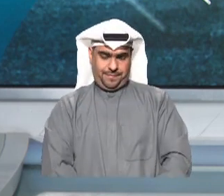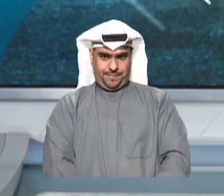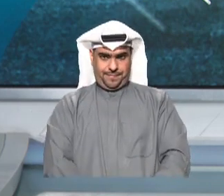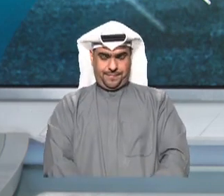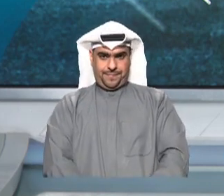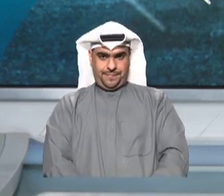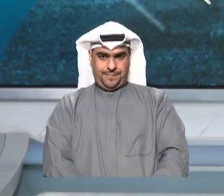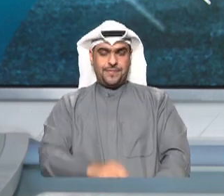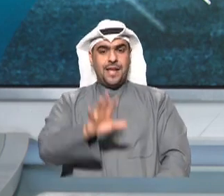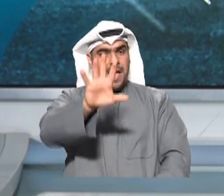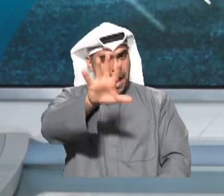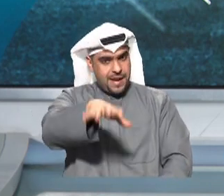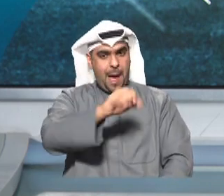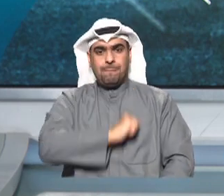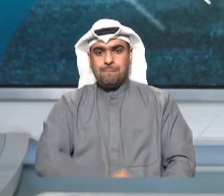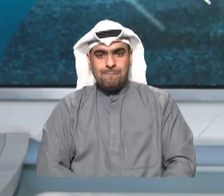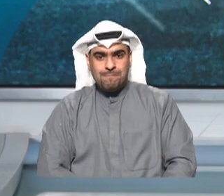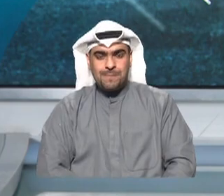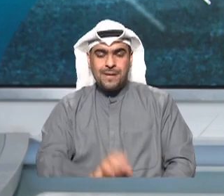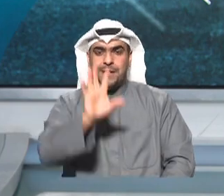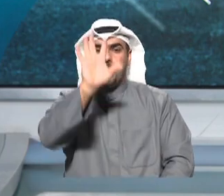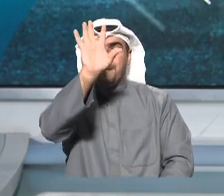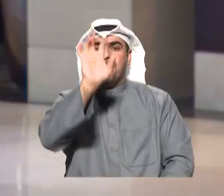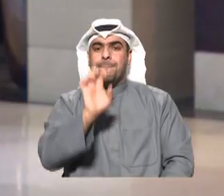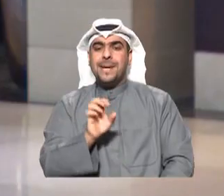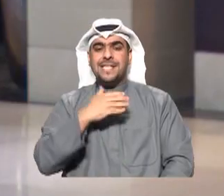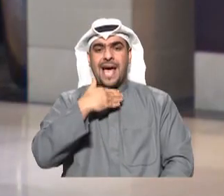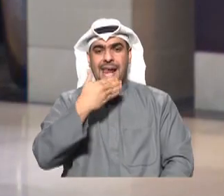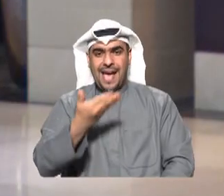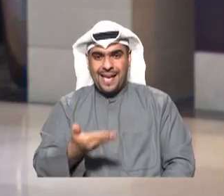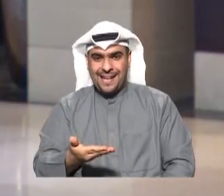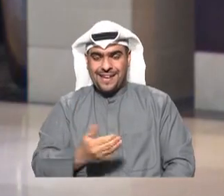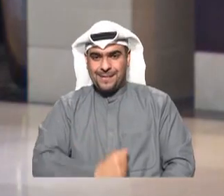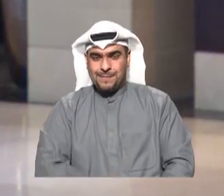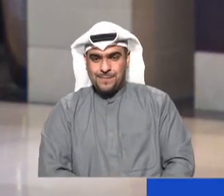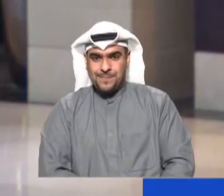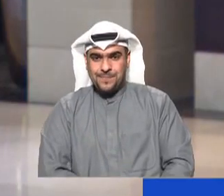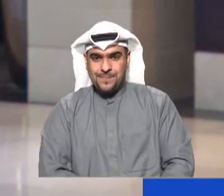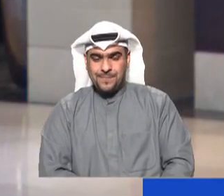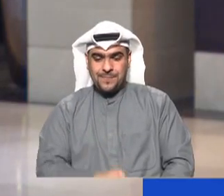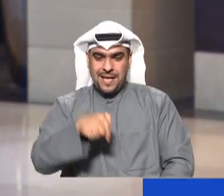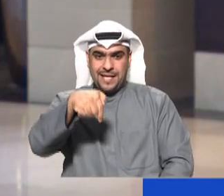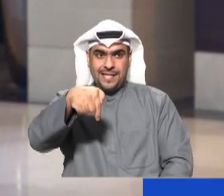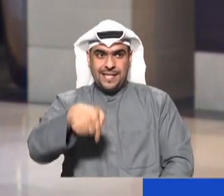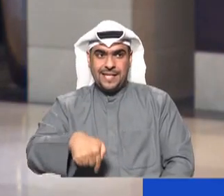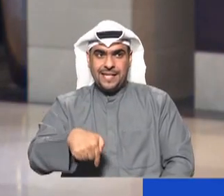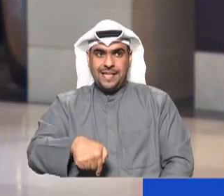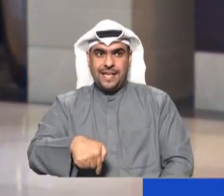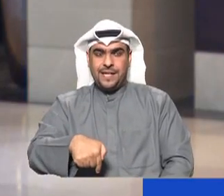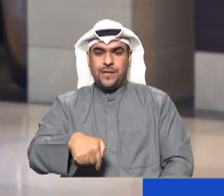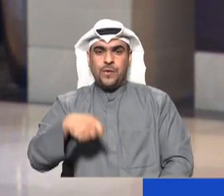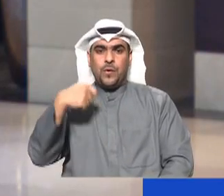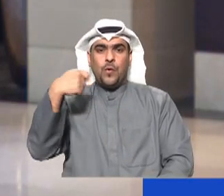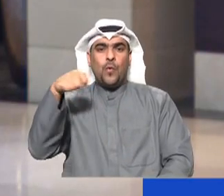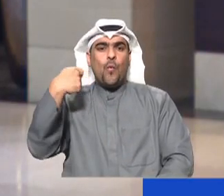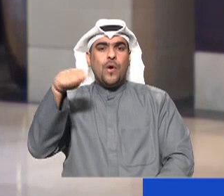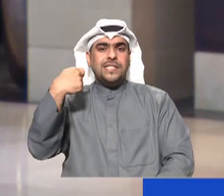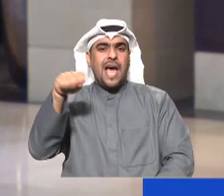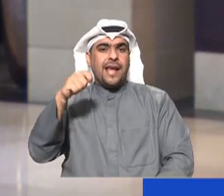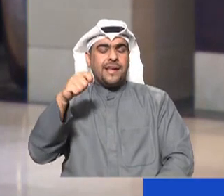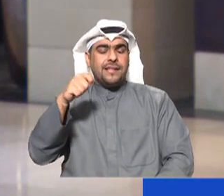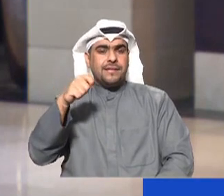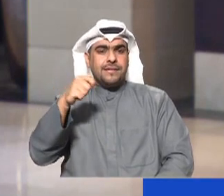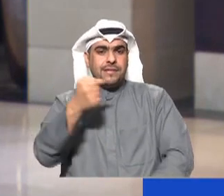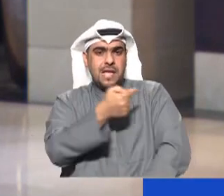نعم أنوار، مساء الخير ومساء الخير للسادة المشاهدين. جولات تفتيشية موسعة تقوم بها لجنة متابعة